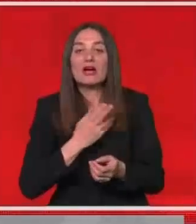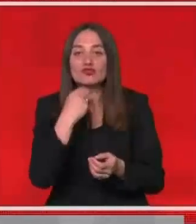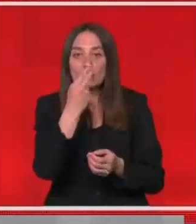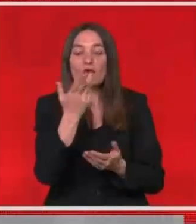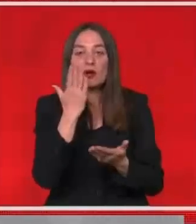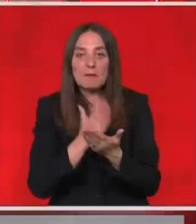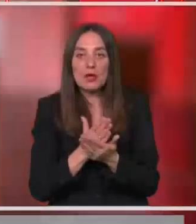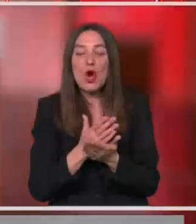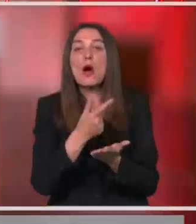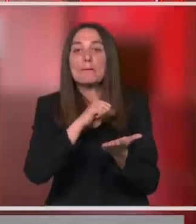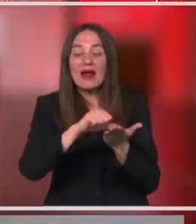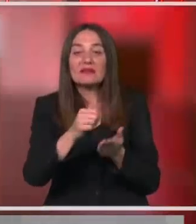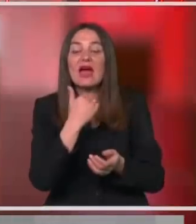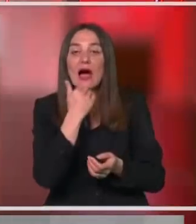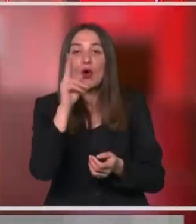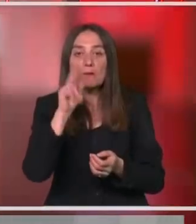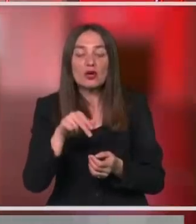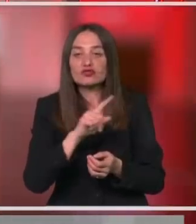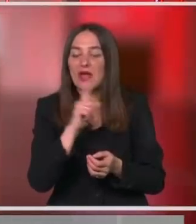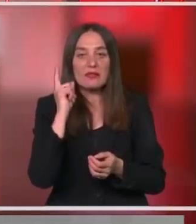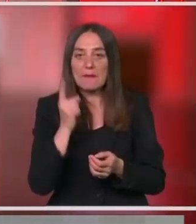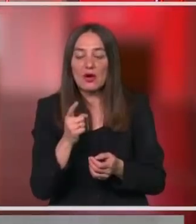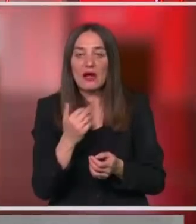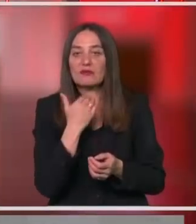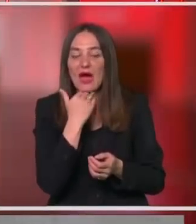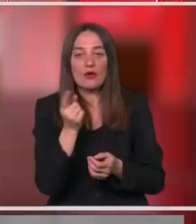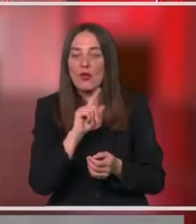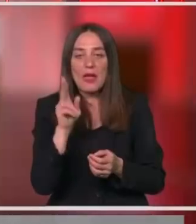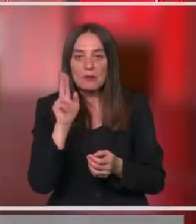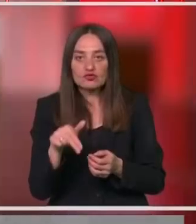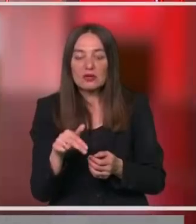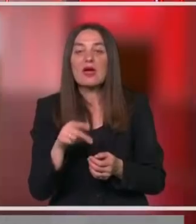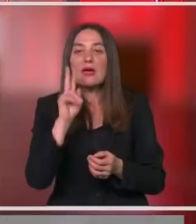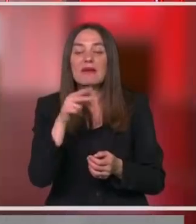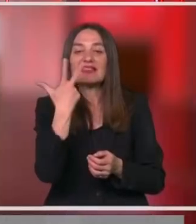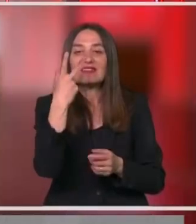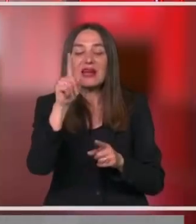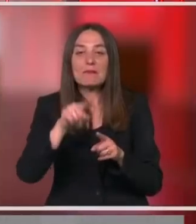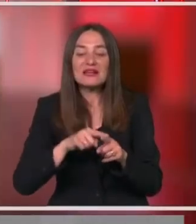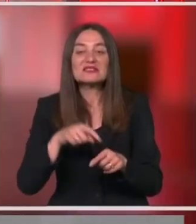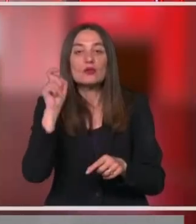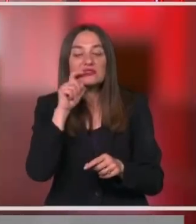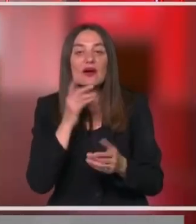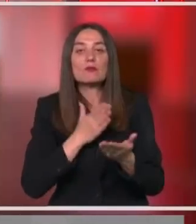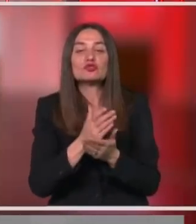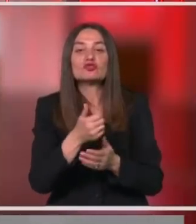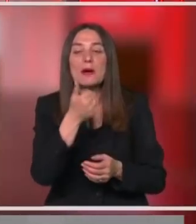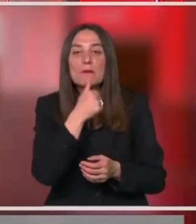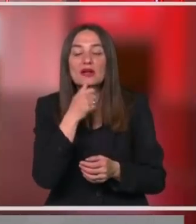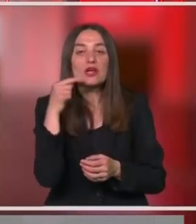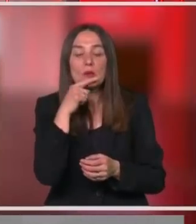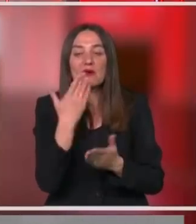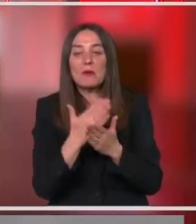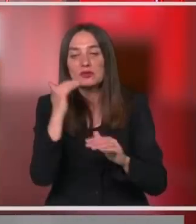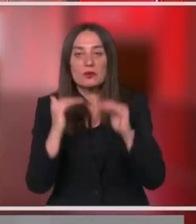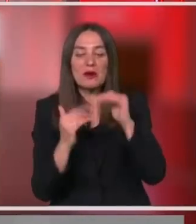bio platite ako možete, ne morate. Ako ne možete, imate 3 meseca. U svakom slučaju, Poreska uprava će biti